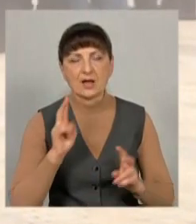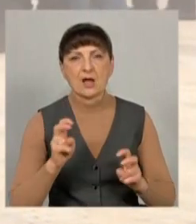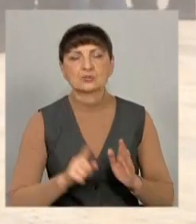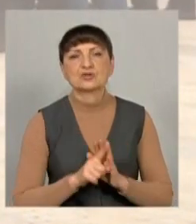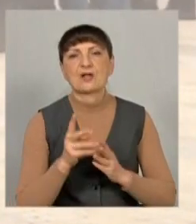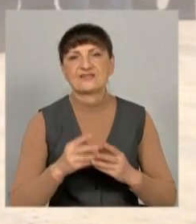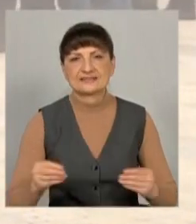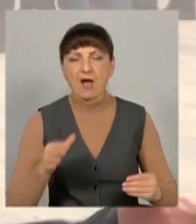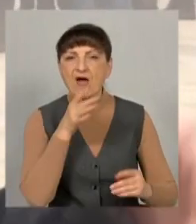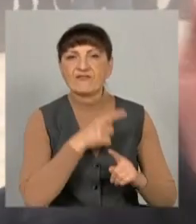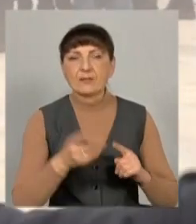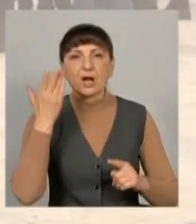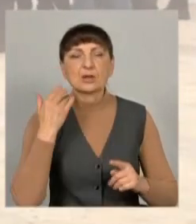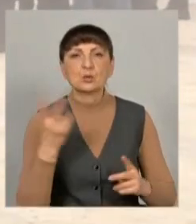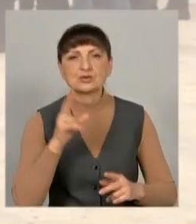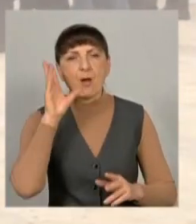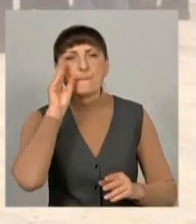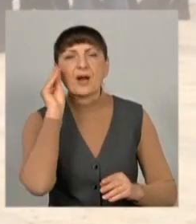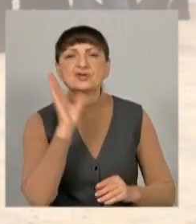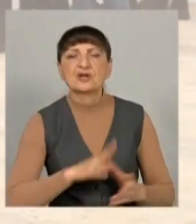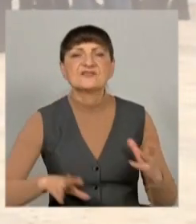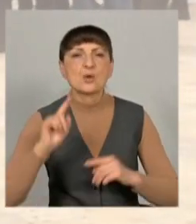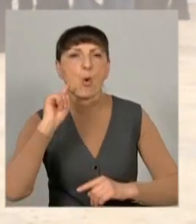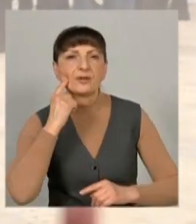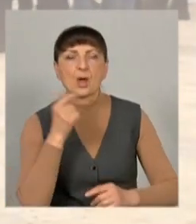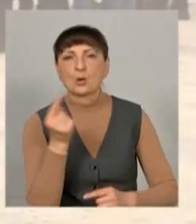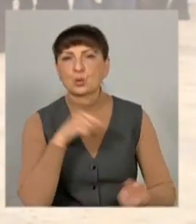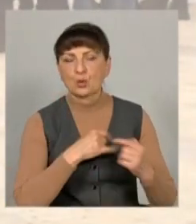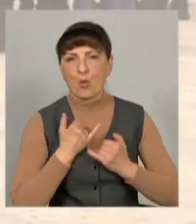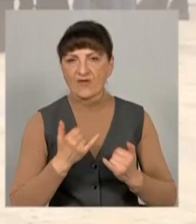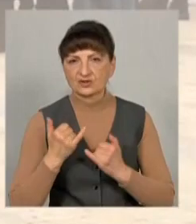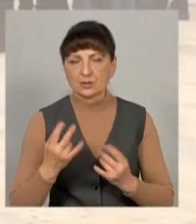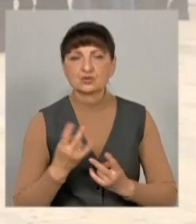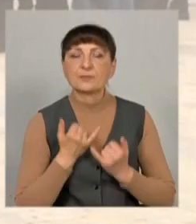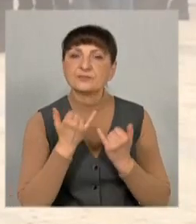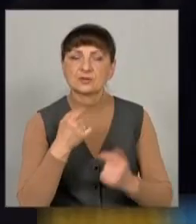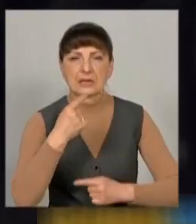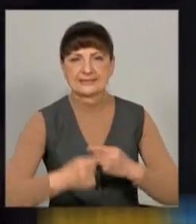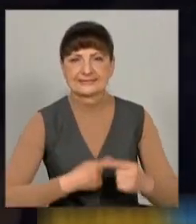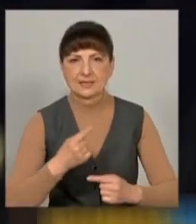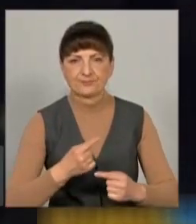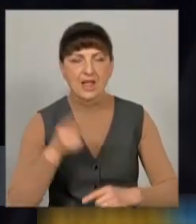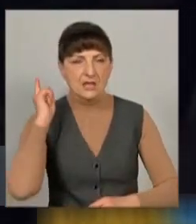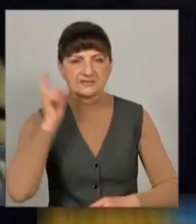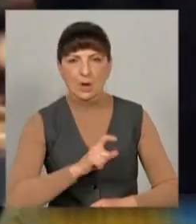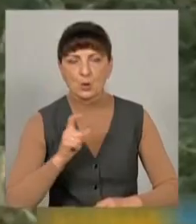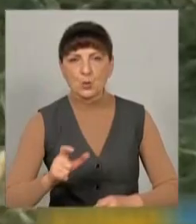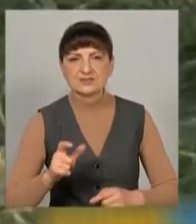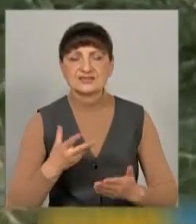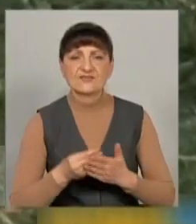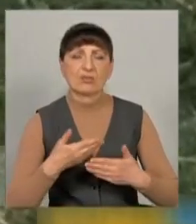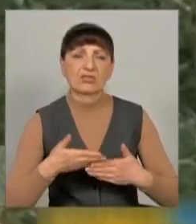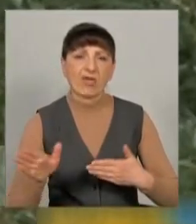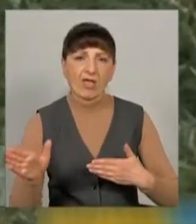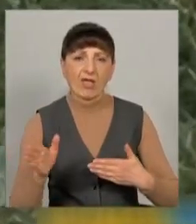весны. Время, когда нужно прощать все обиды, уважать друг друга. Очень важно почитать наши традиции. Издревле люди распахивают свои двери